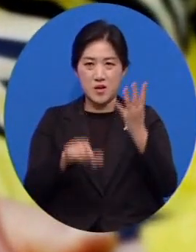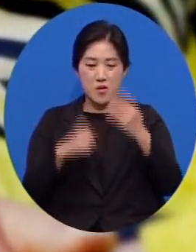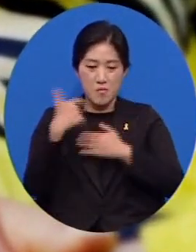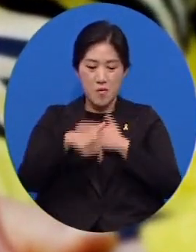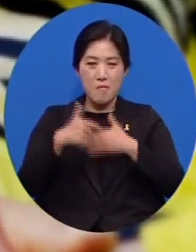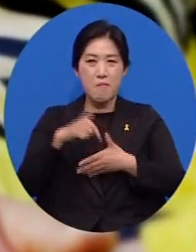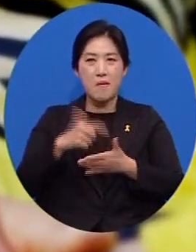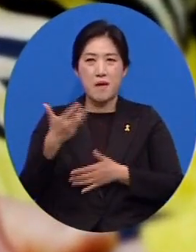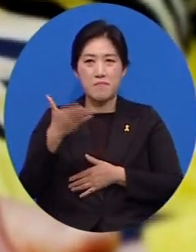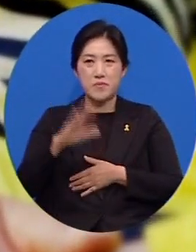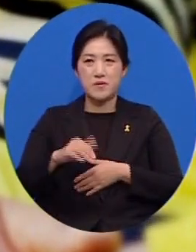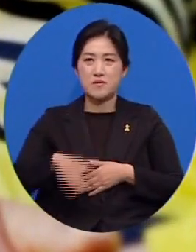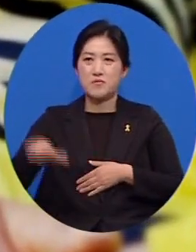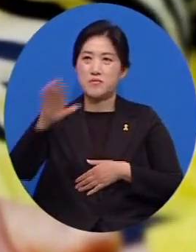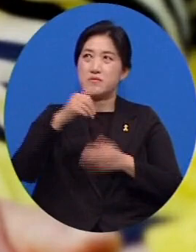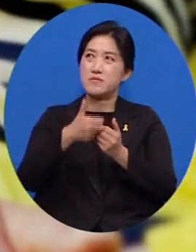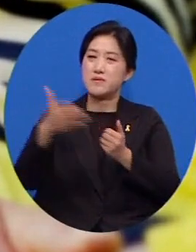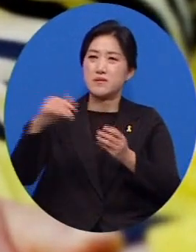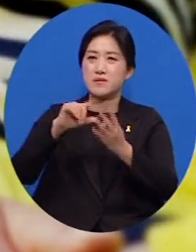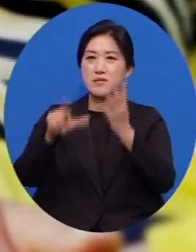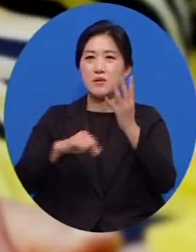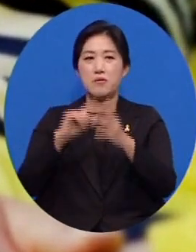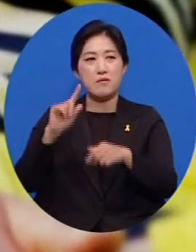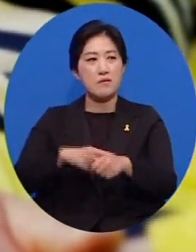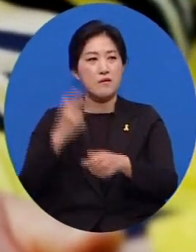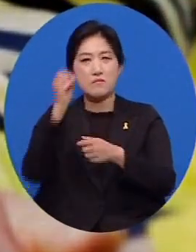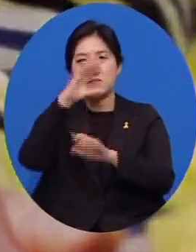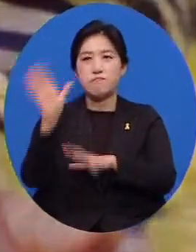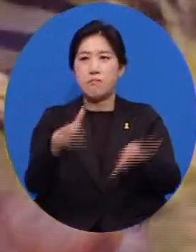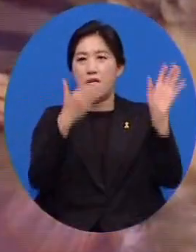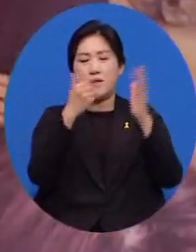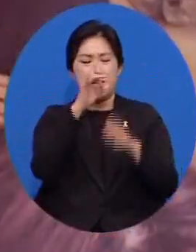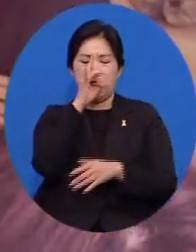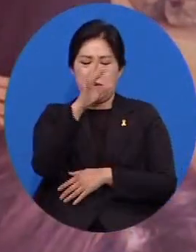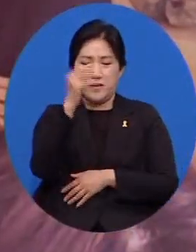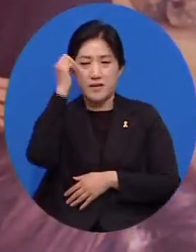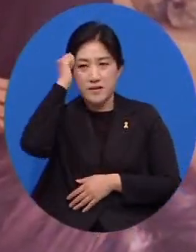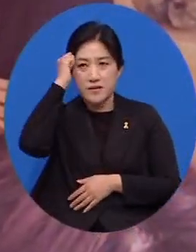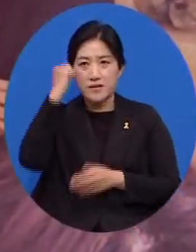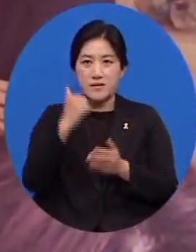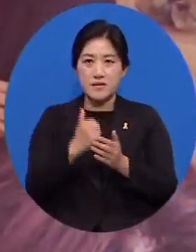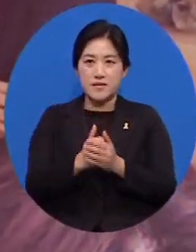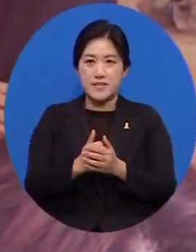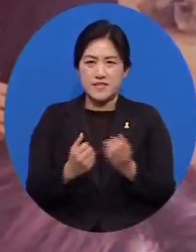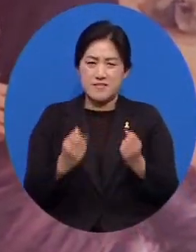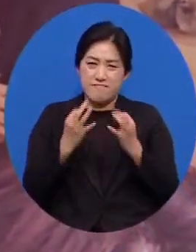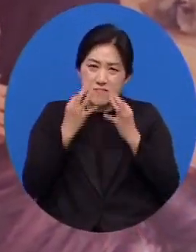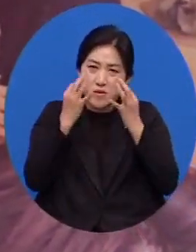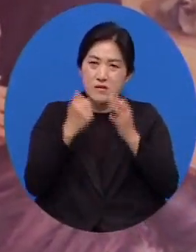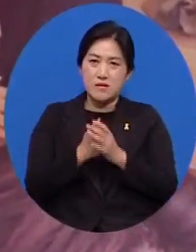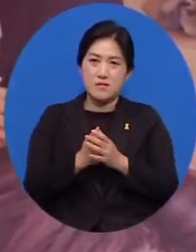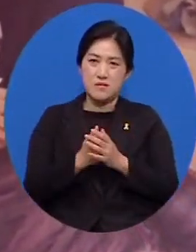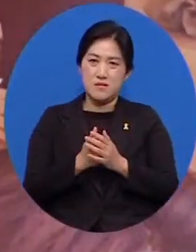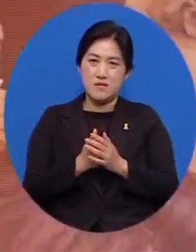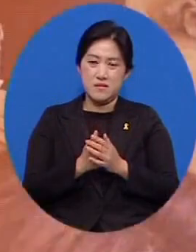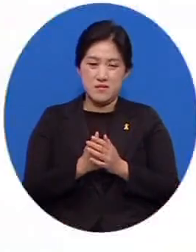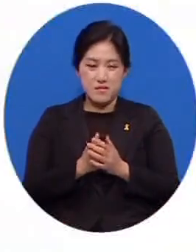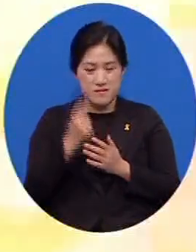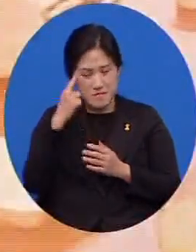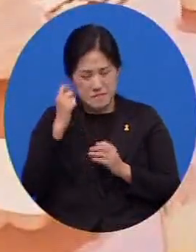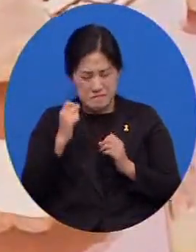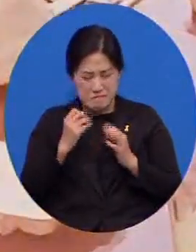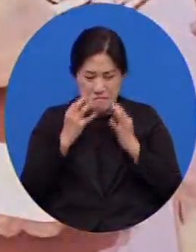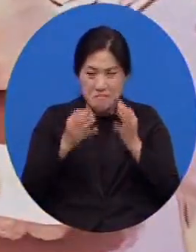우리 애들의 4월이 그냥 지나가게 두면 안 되니까 힘을 쥐어짜서 미친 듯이 다니지.